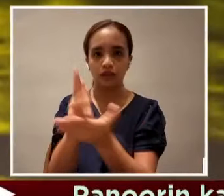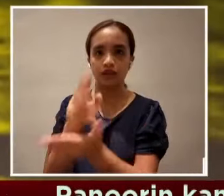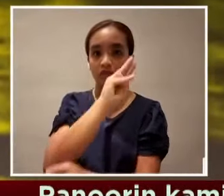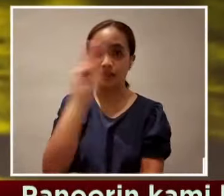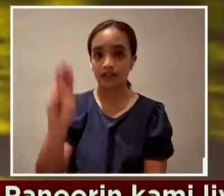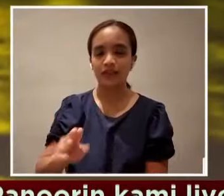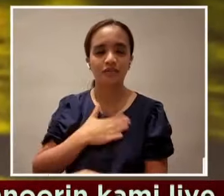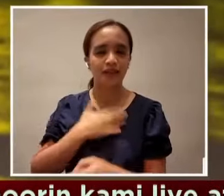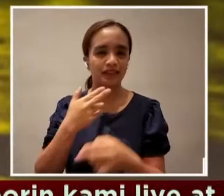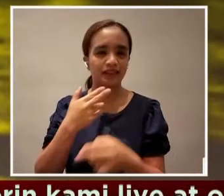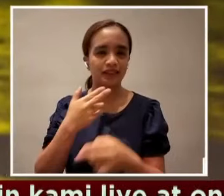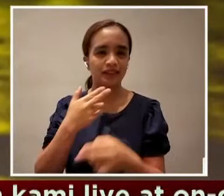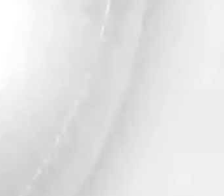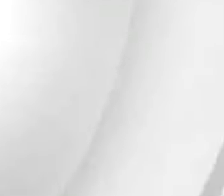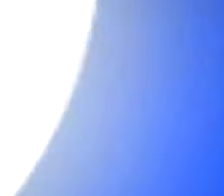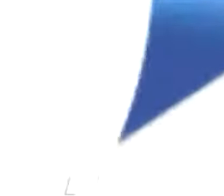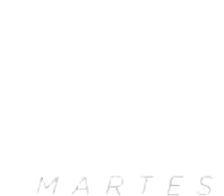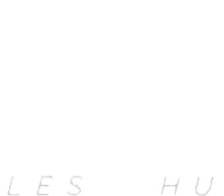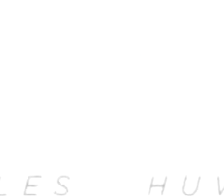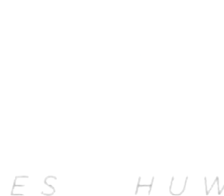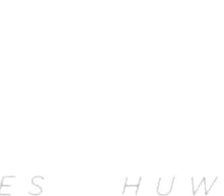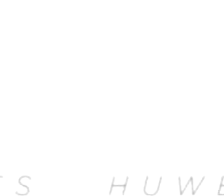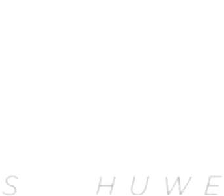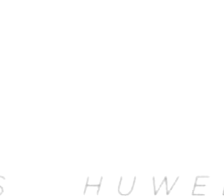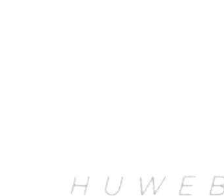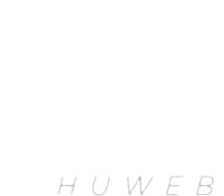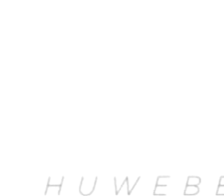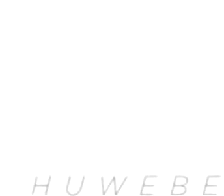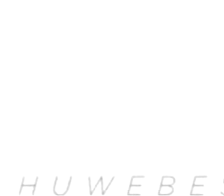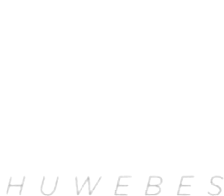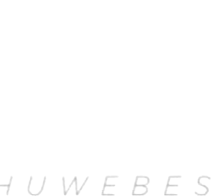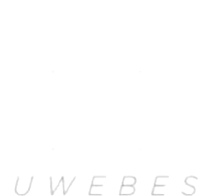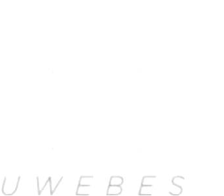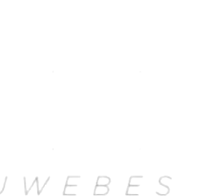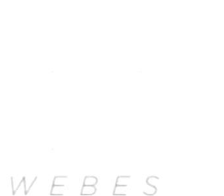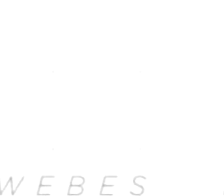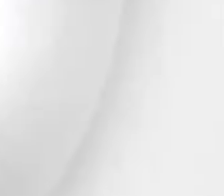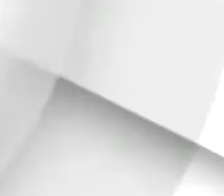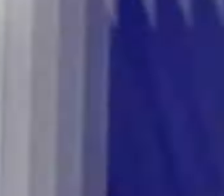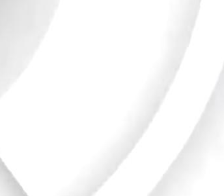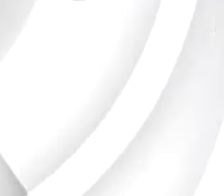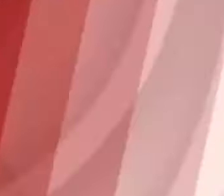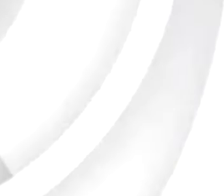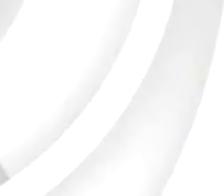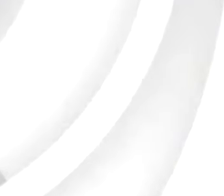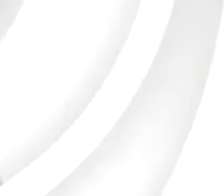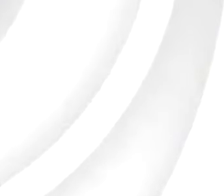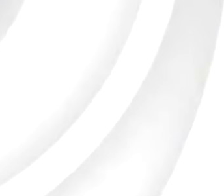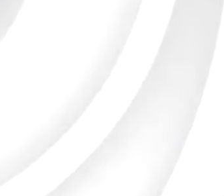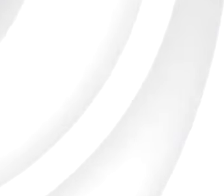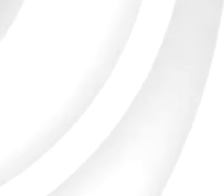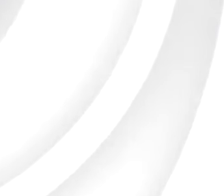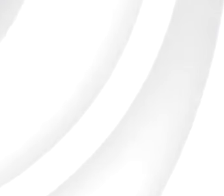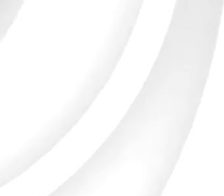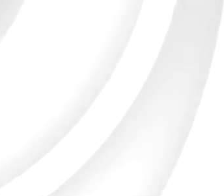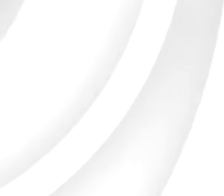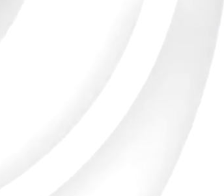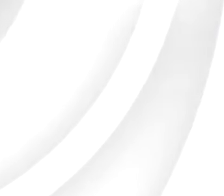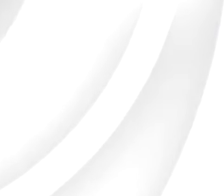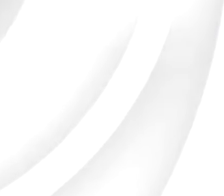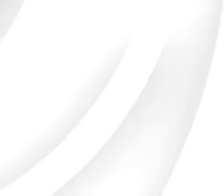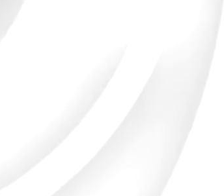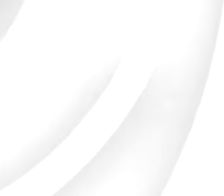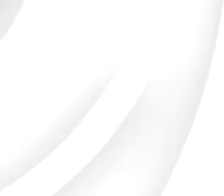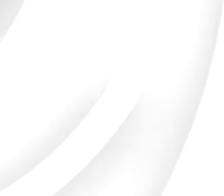weekend at ingat kapamilya. Tuloy-tuloy po ang ating pagpapatrol sa bayan mula Lunes hanggang Biyernes sa